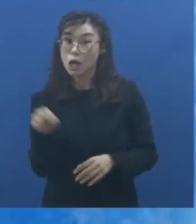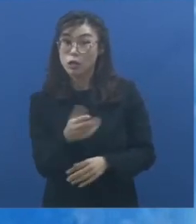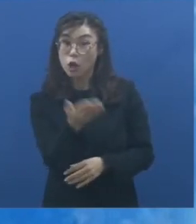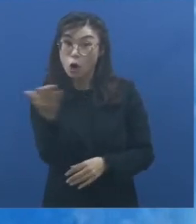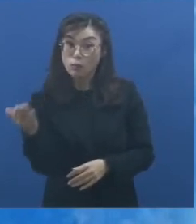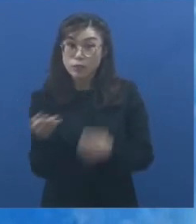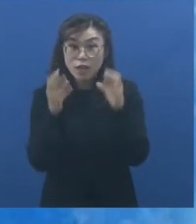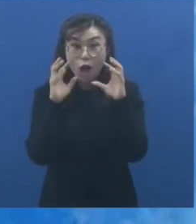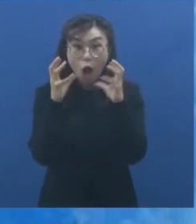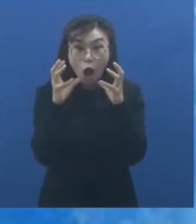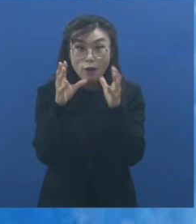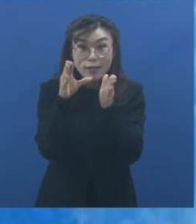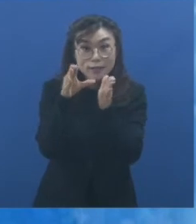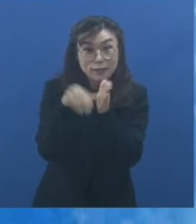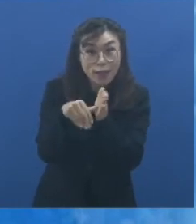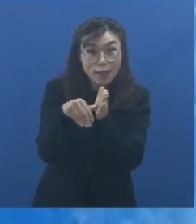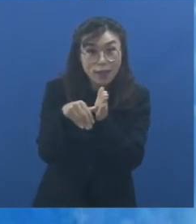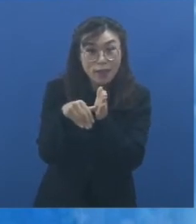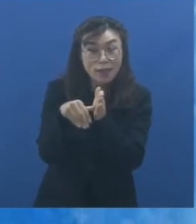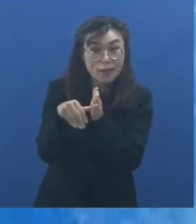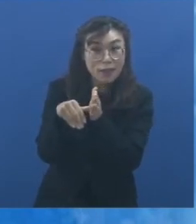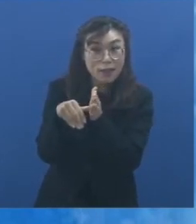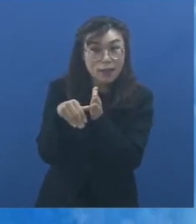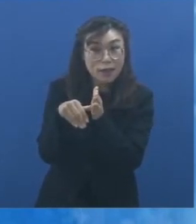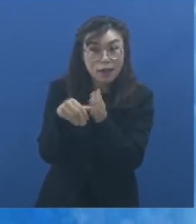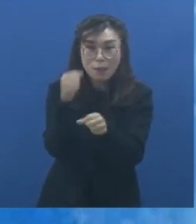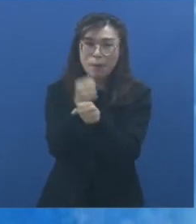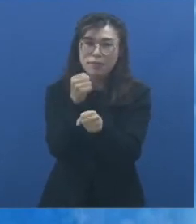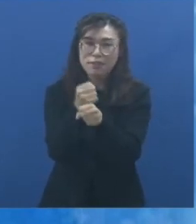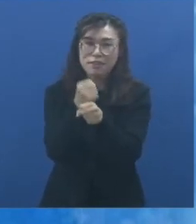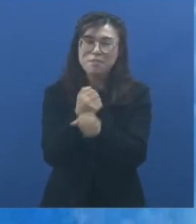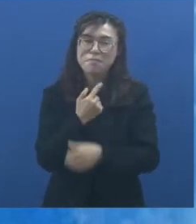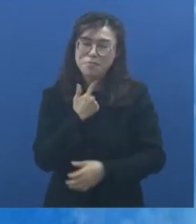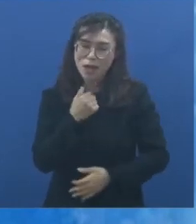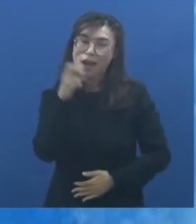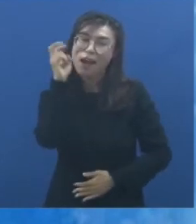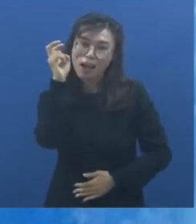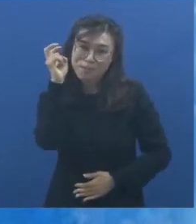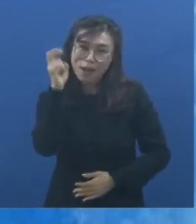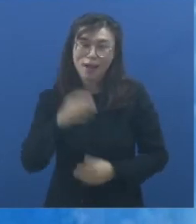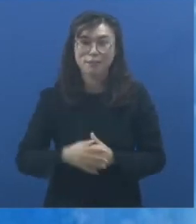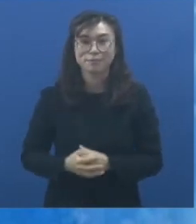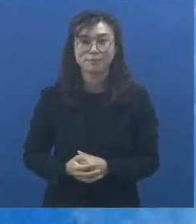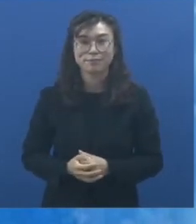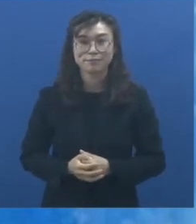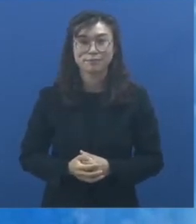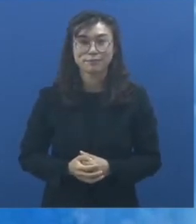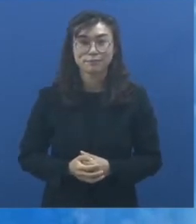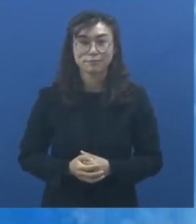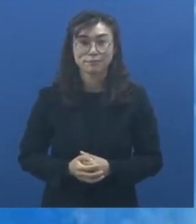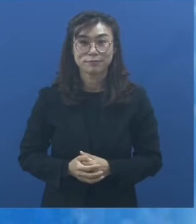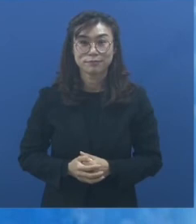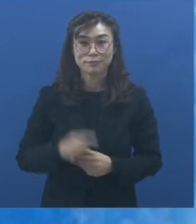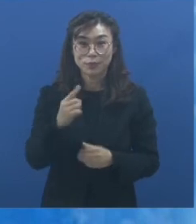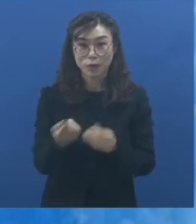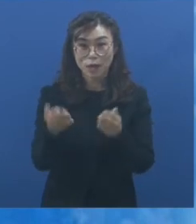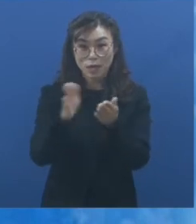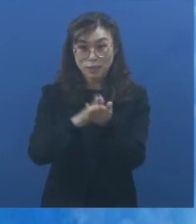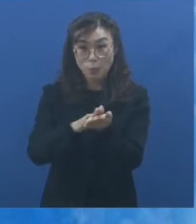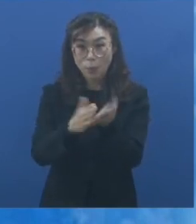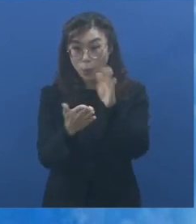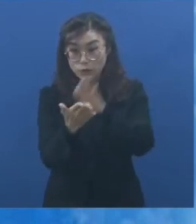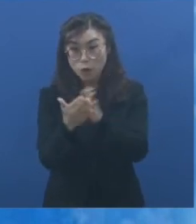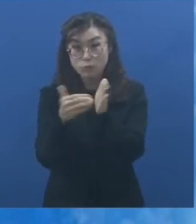어렸을 때 그 아 만드신 기억이 나실 거예요 자료 안쪽은 요렇게 한번 터보 넣어 볼까요